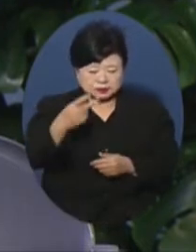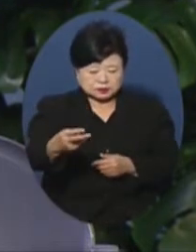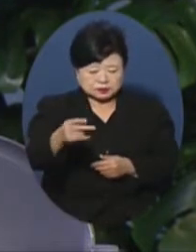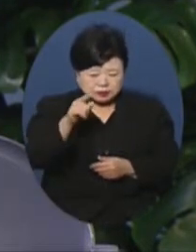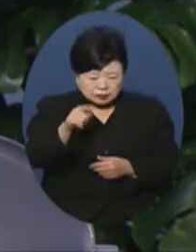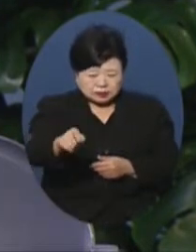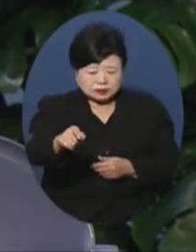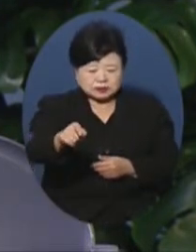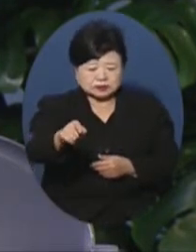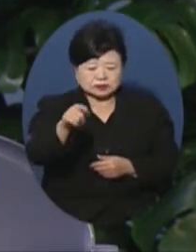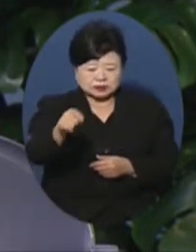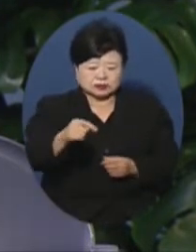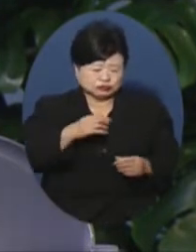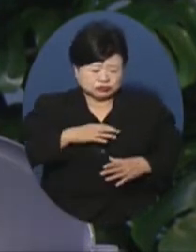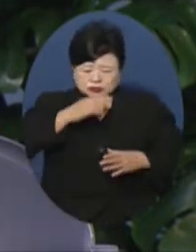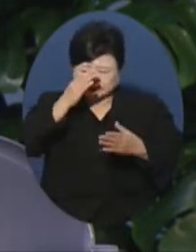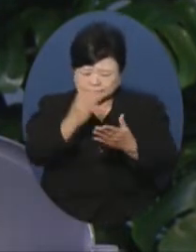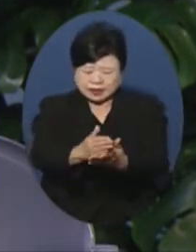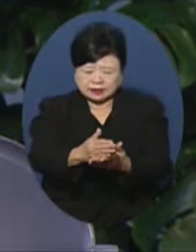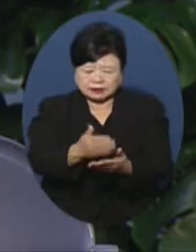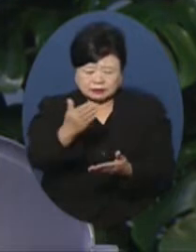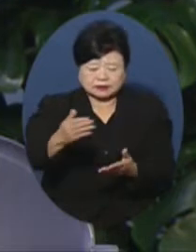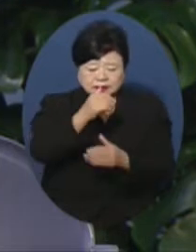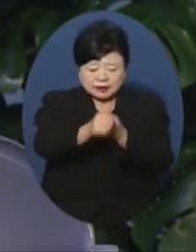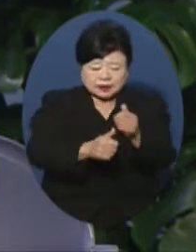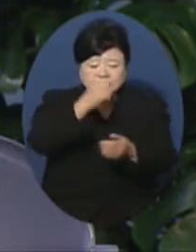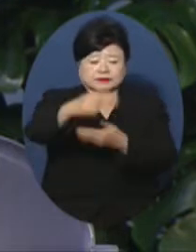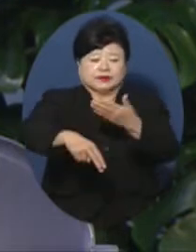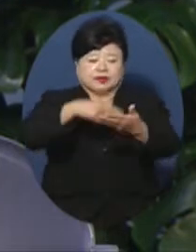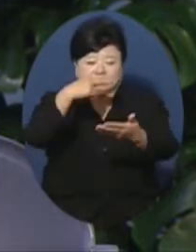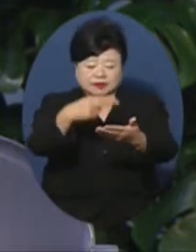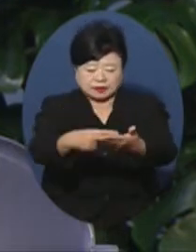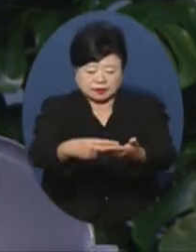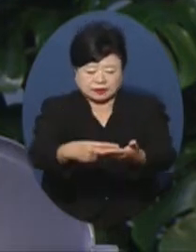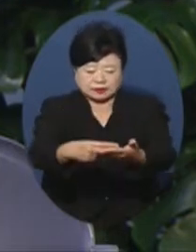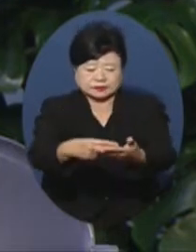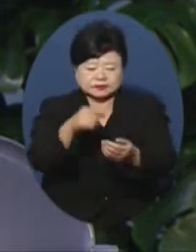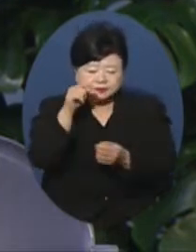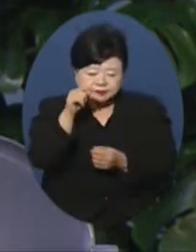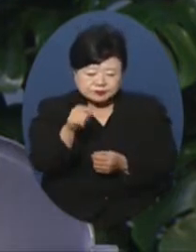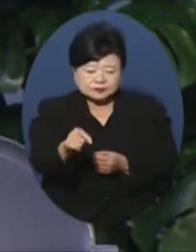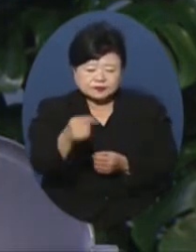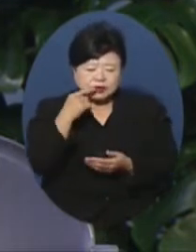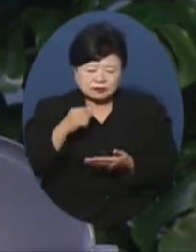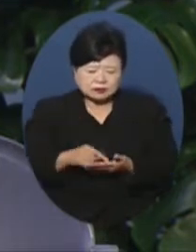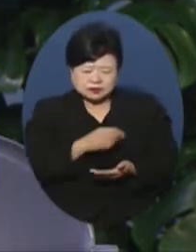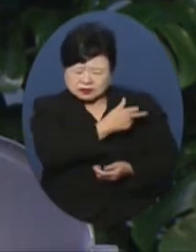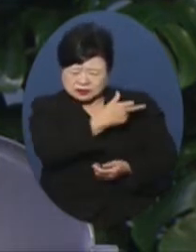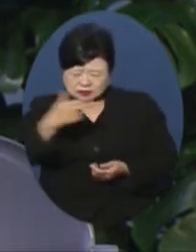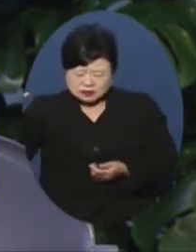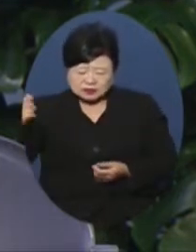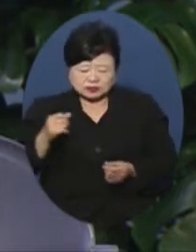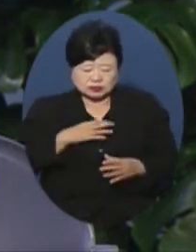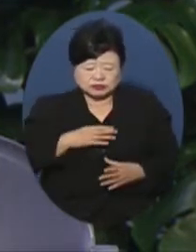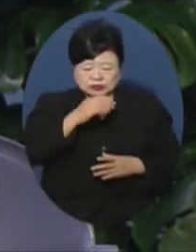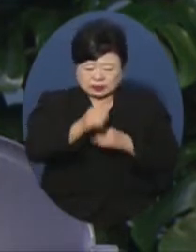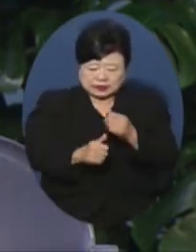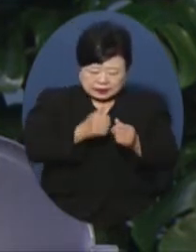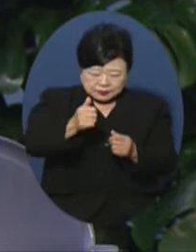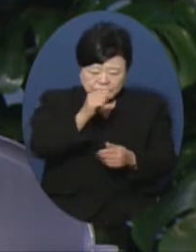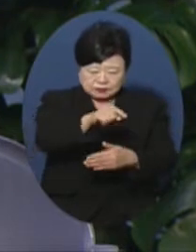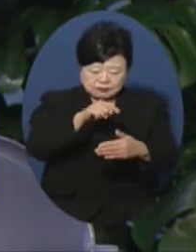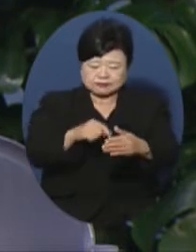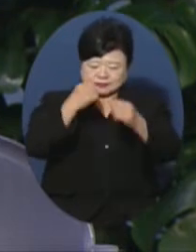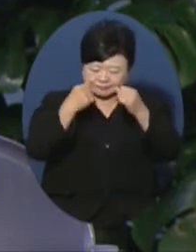21절에 너는 그들을 두려워하지 말라. 너희의 하나님의 야훼 곧 크고 두려운